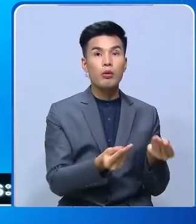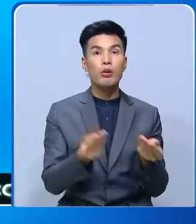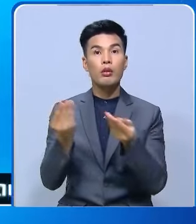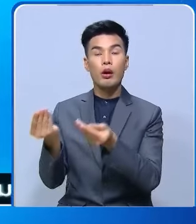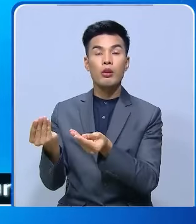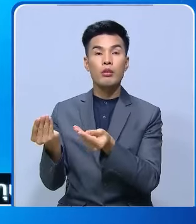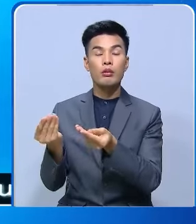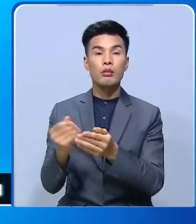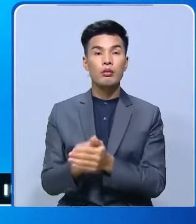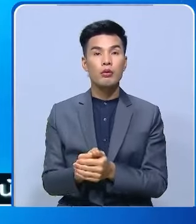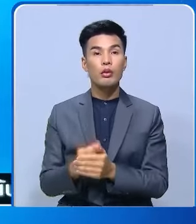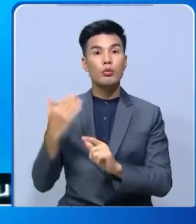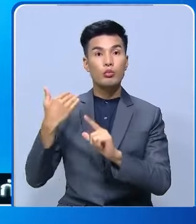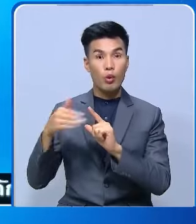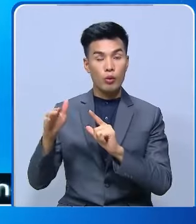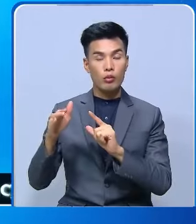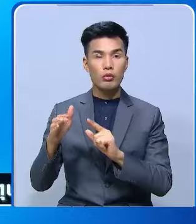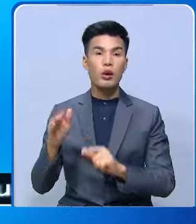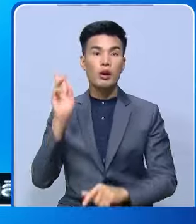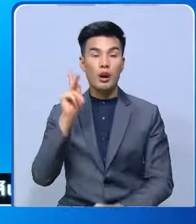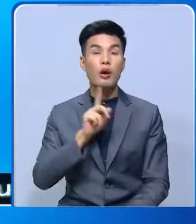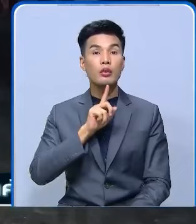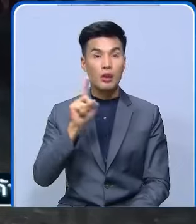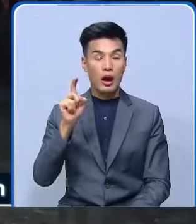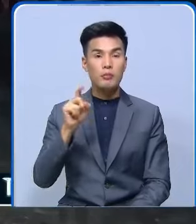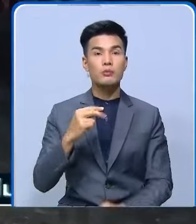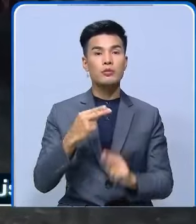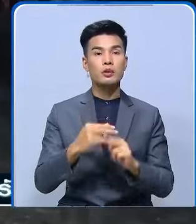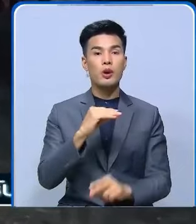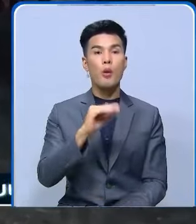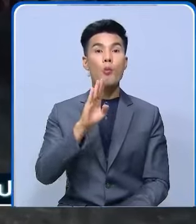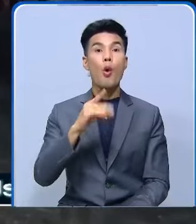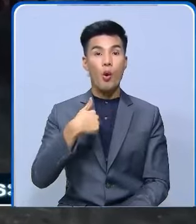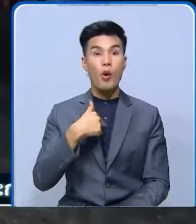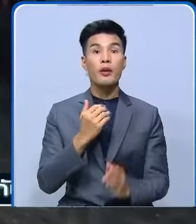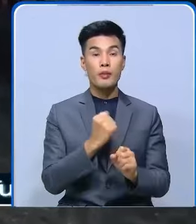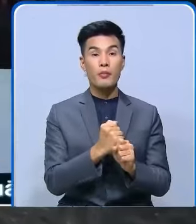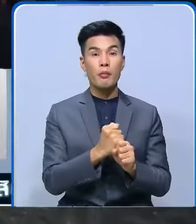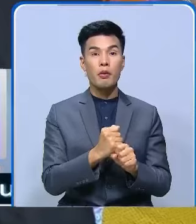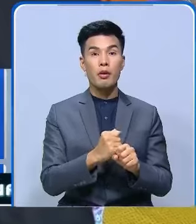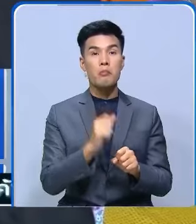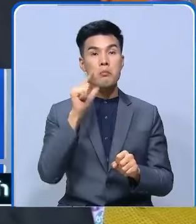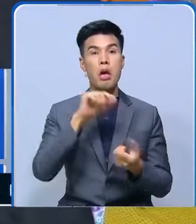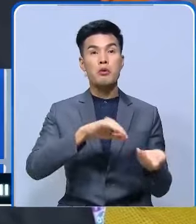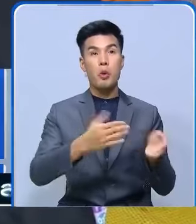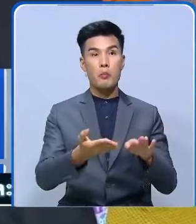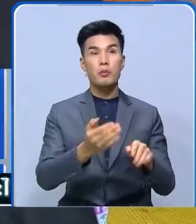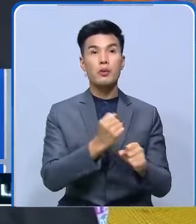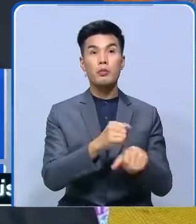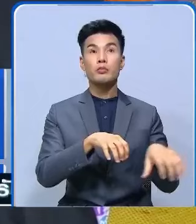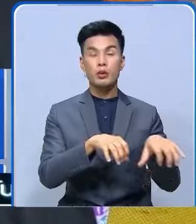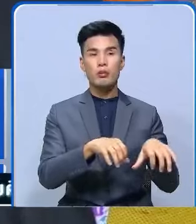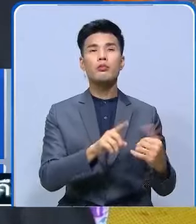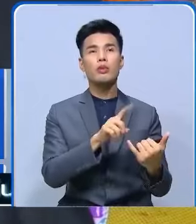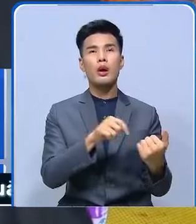ไปหมดค่ะทีมข่าวของเราก็สอบถามเรื่องนี้จากคุณโบว์ค่ะที่เขากำลังจัดเตรียมงานสวดพระอภิธรรมให้กับแม่ซึ่งเสีย